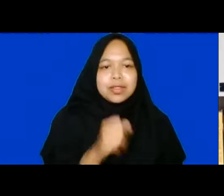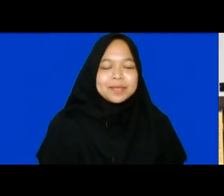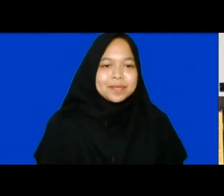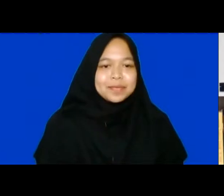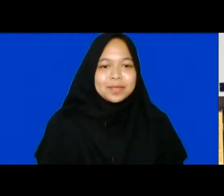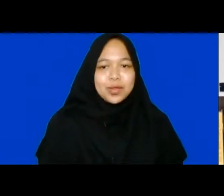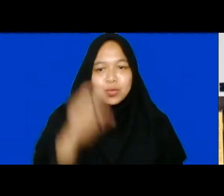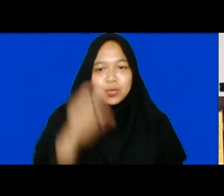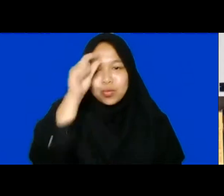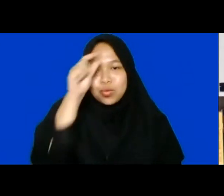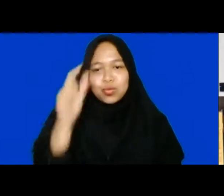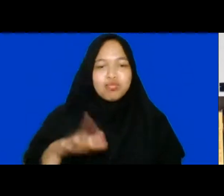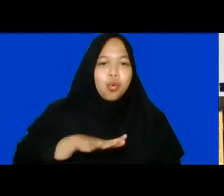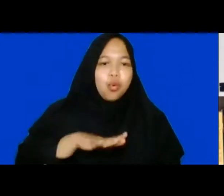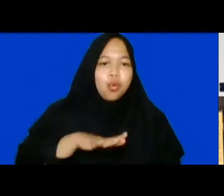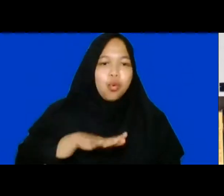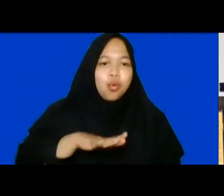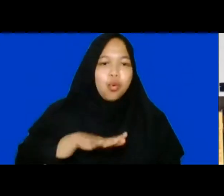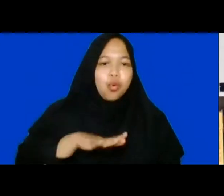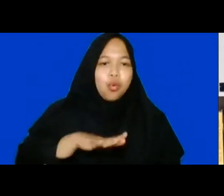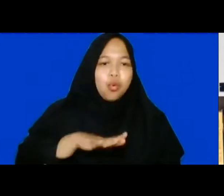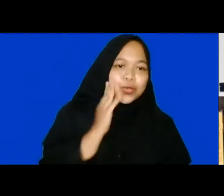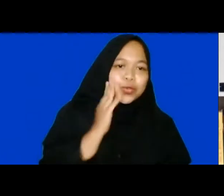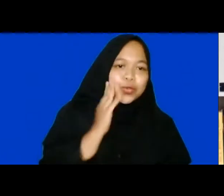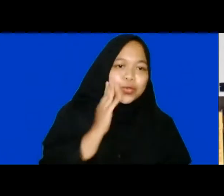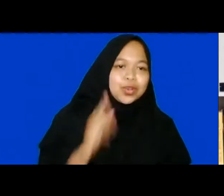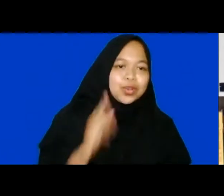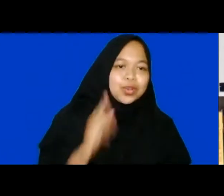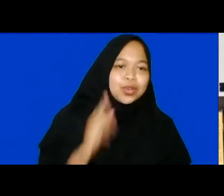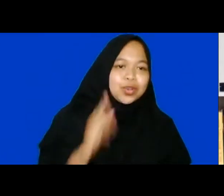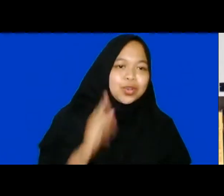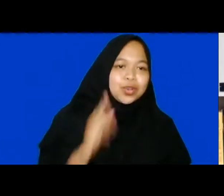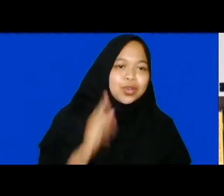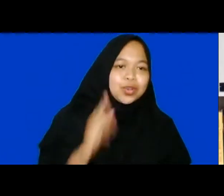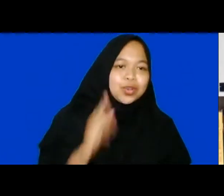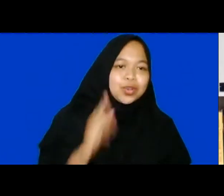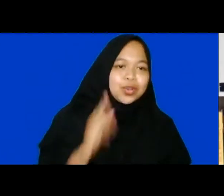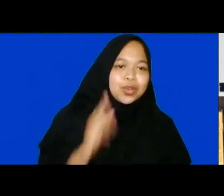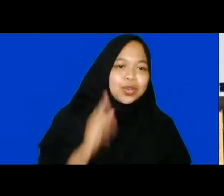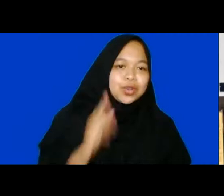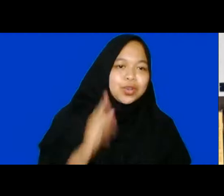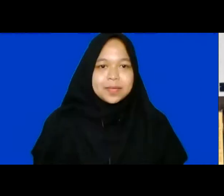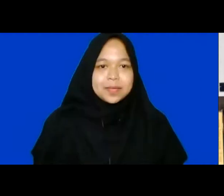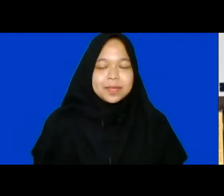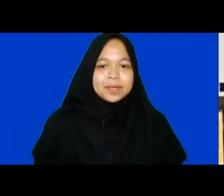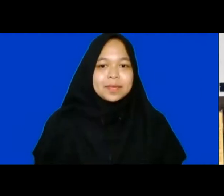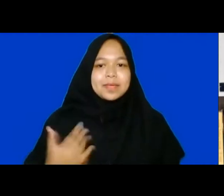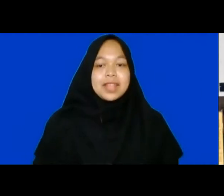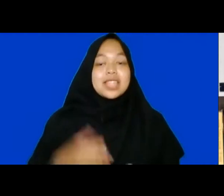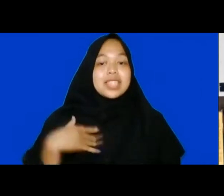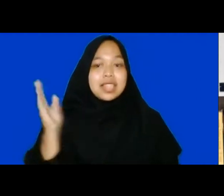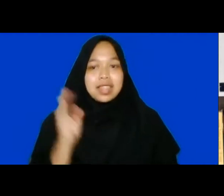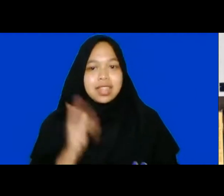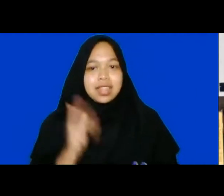dan sangat kreatif ya. Oke, akhirul kalam kita saya akhiri sambutan saya.